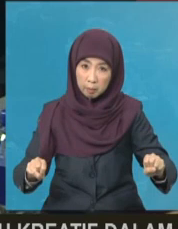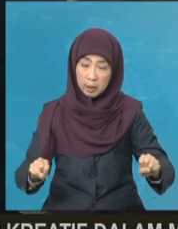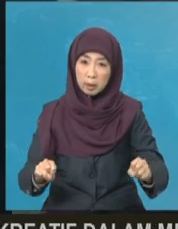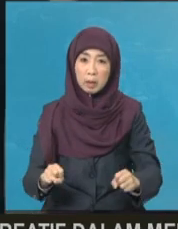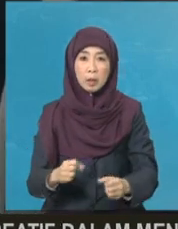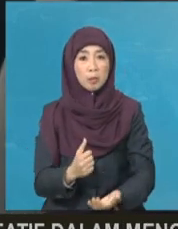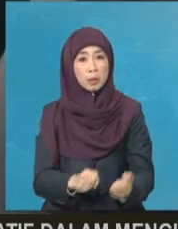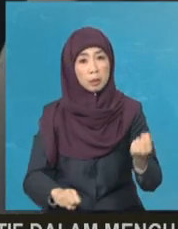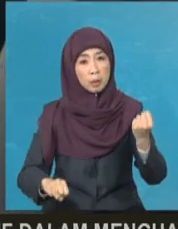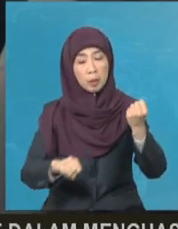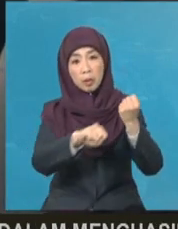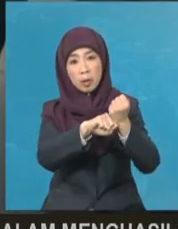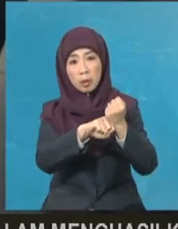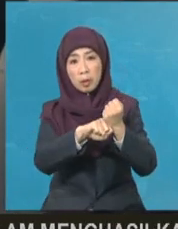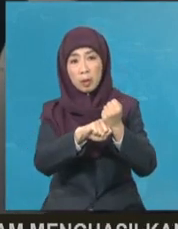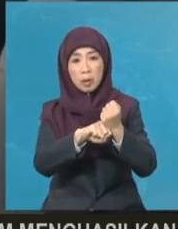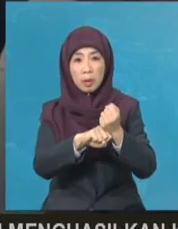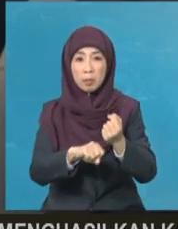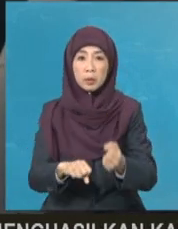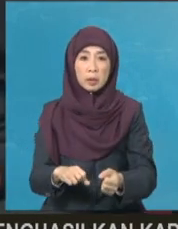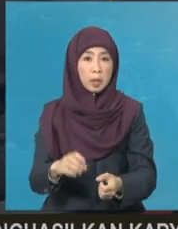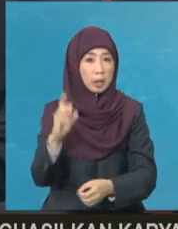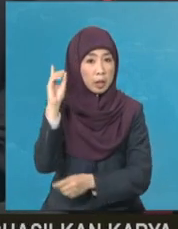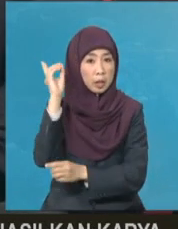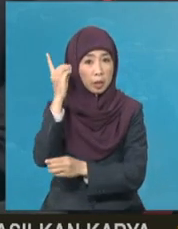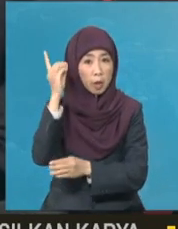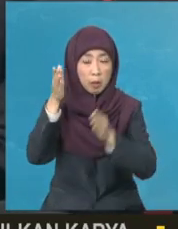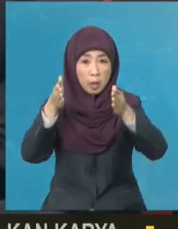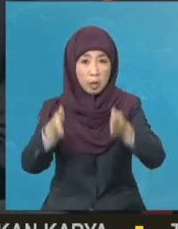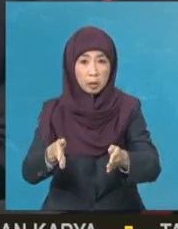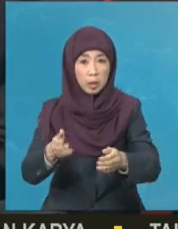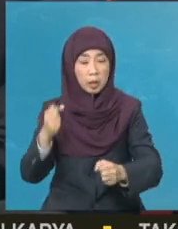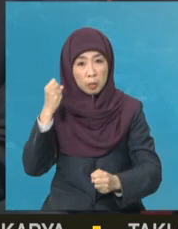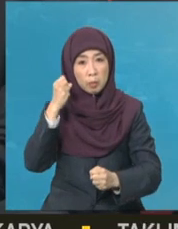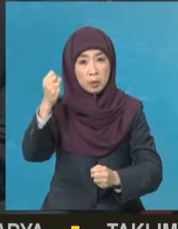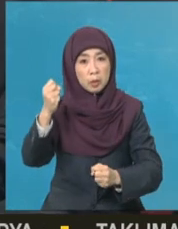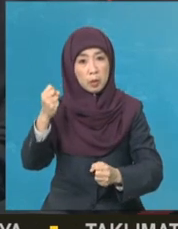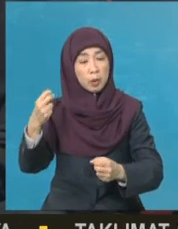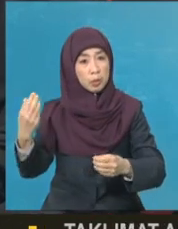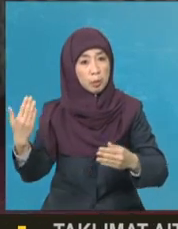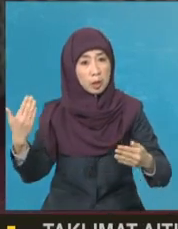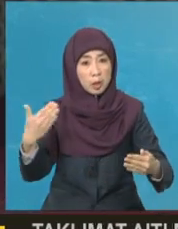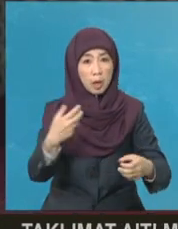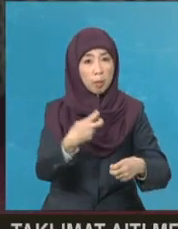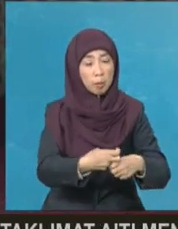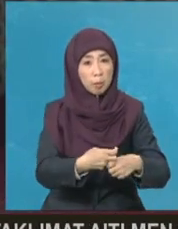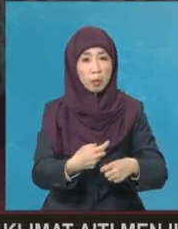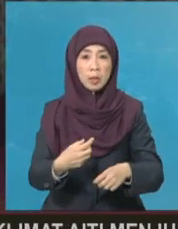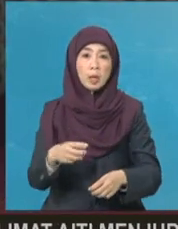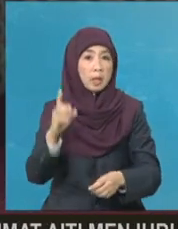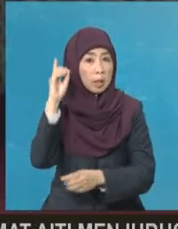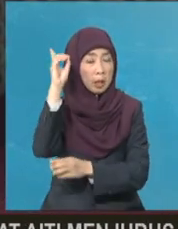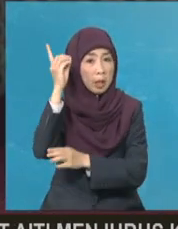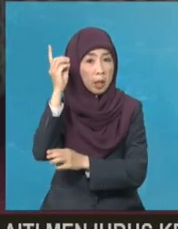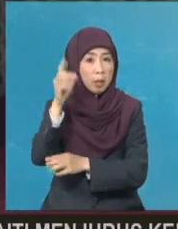diadakan sebagai suku ngan kepada para asatidzah dan ulama telah perjuangan mereka menyambung dakwah Rasulullah Shallallahu alaihi